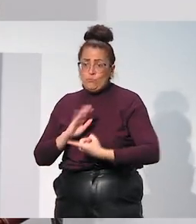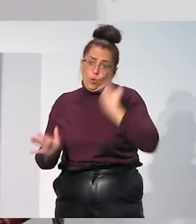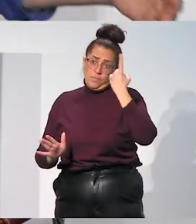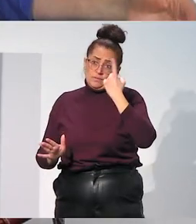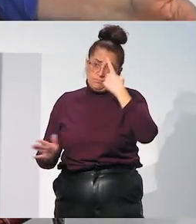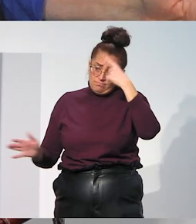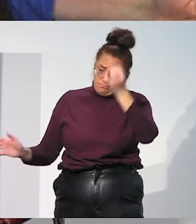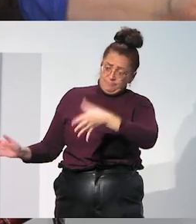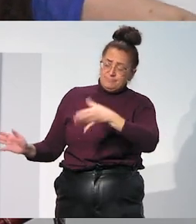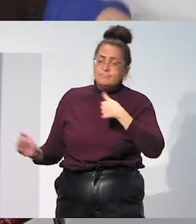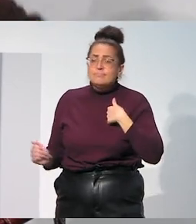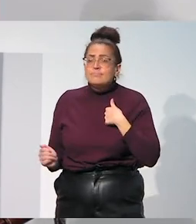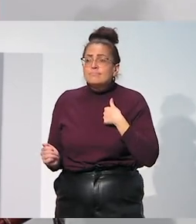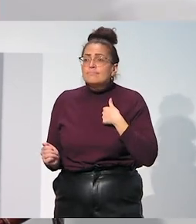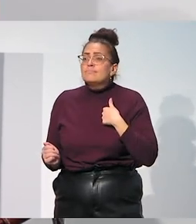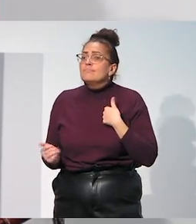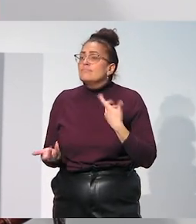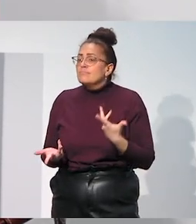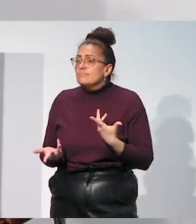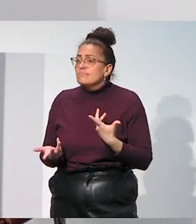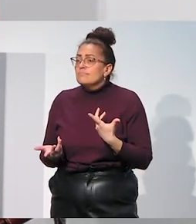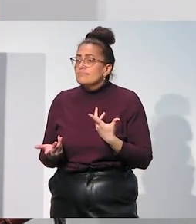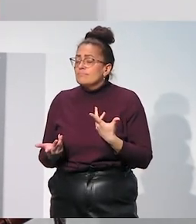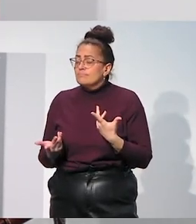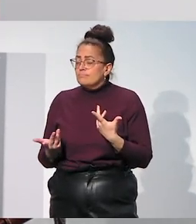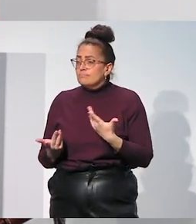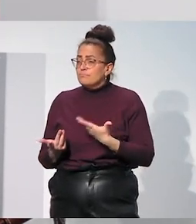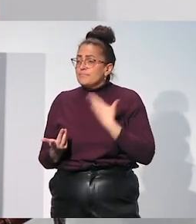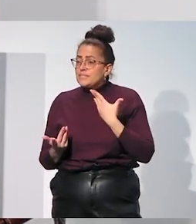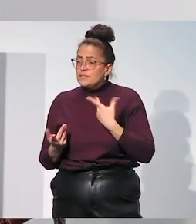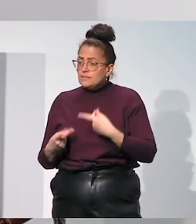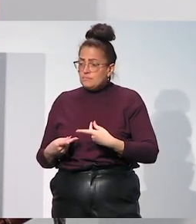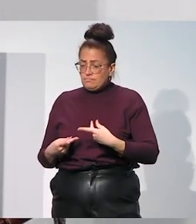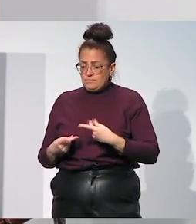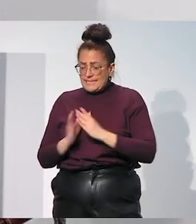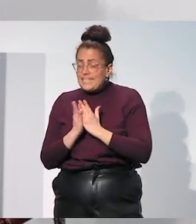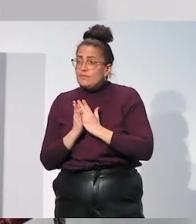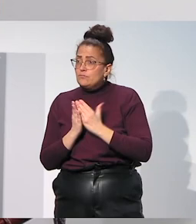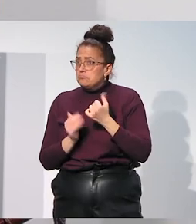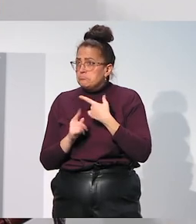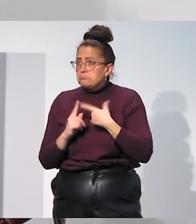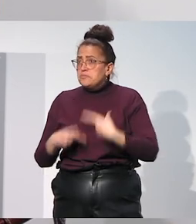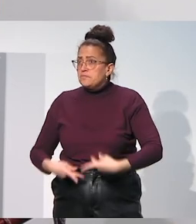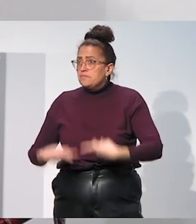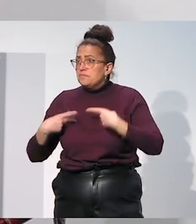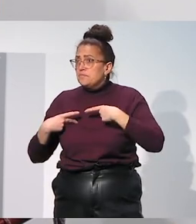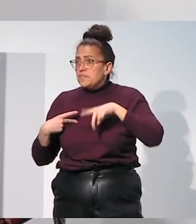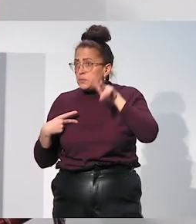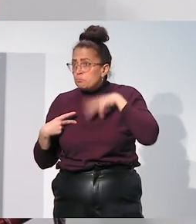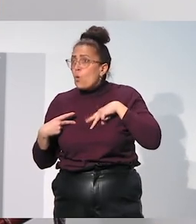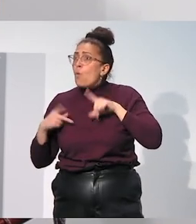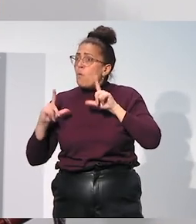que le matériau, je dis que je suis toujours autobiographique dans tous mes livres, mais je suis la seule à savoir dans quelle mesure je le